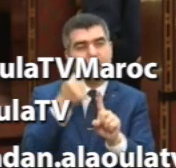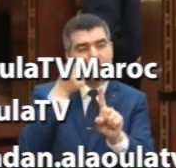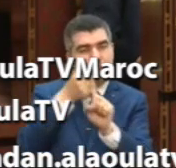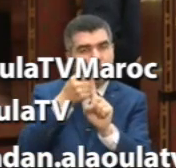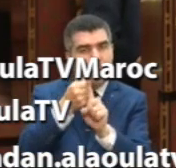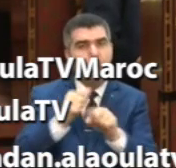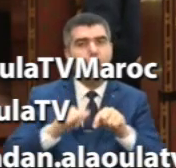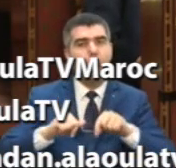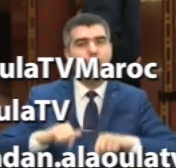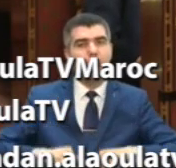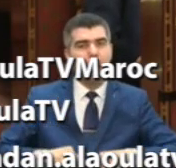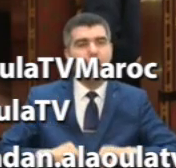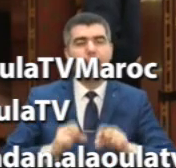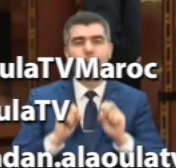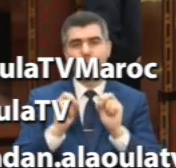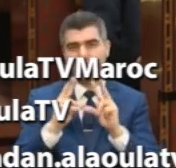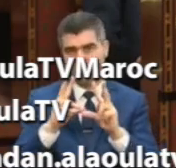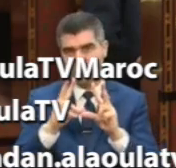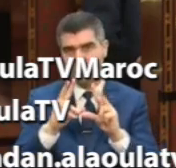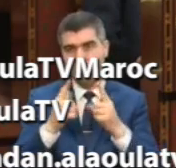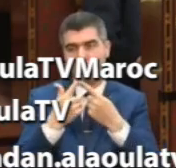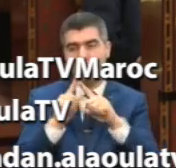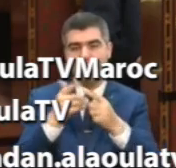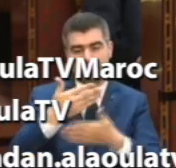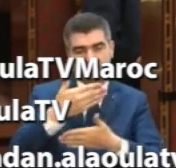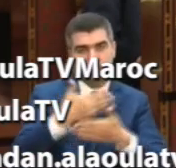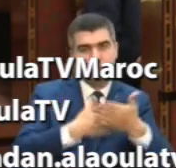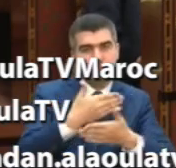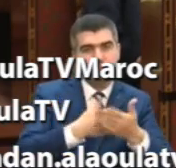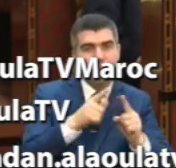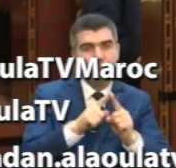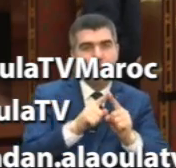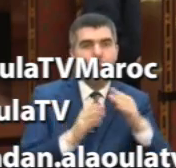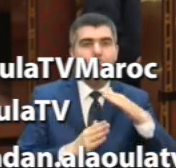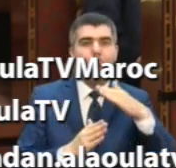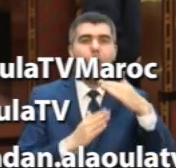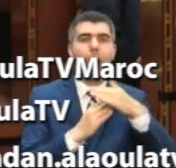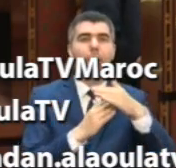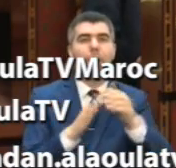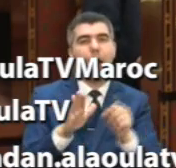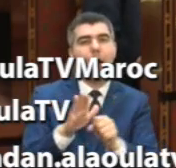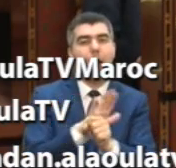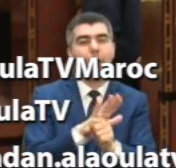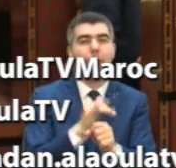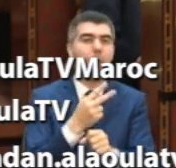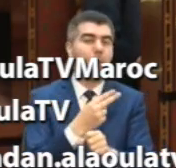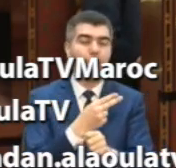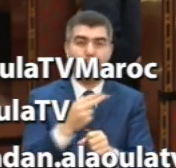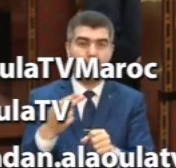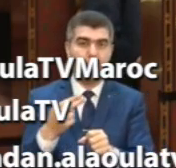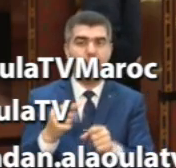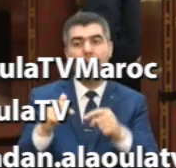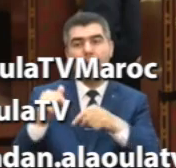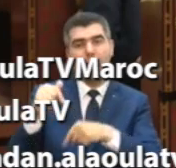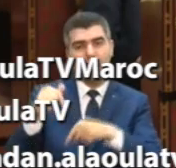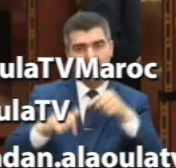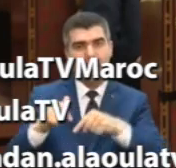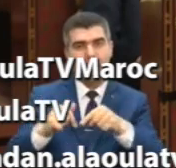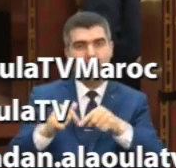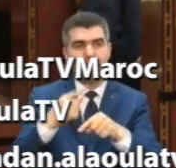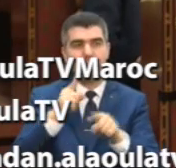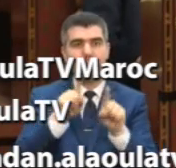الوطنية في هذا الباب وأصدرت مذكرات للحد من هذه الظاهرة، فإننا لا زلنا نجد مستويات بإعداد